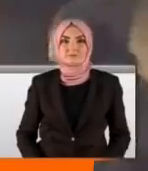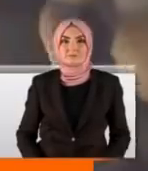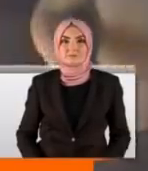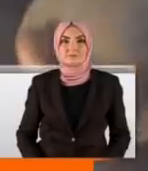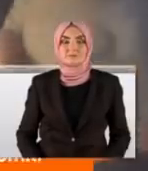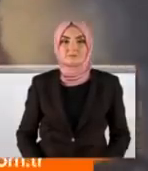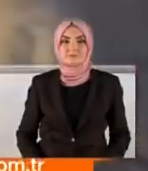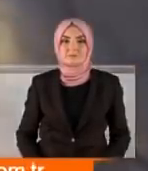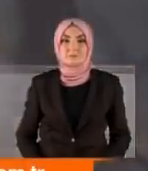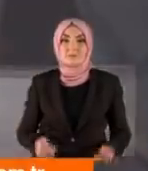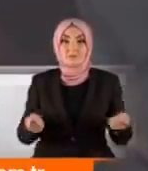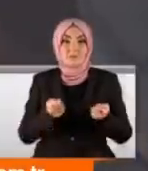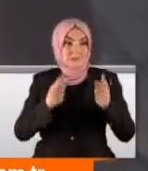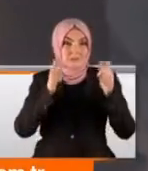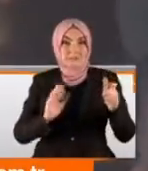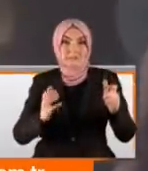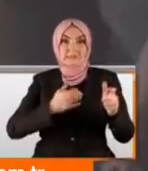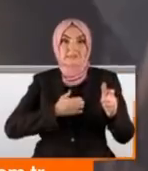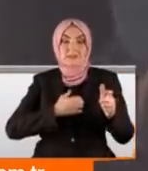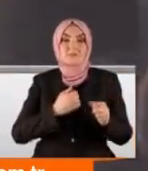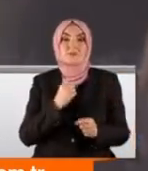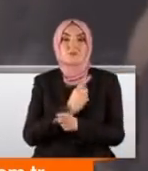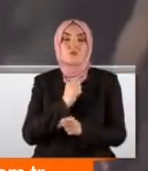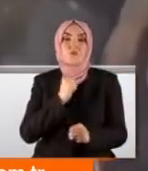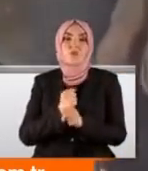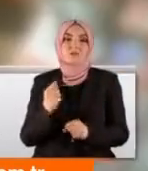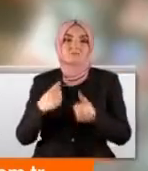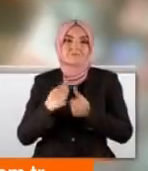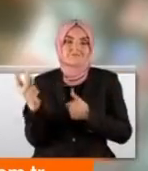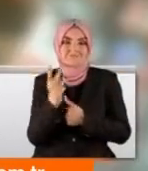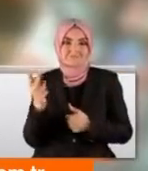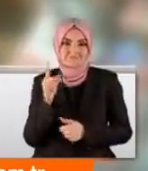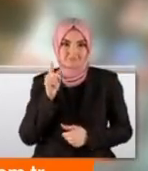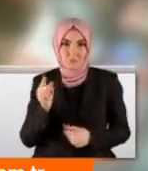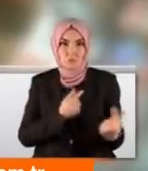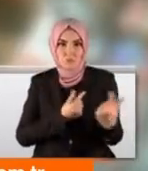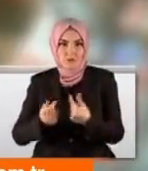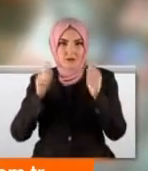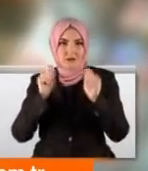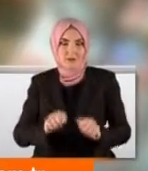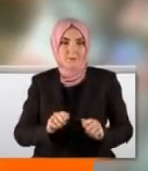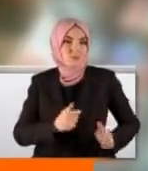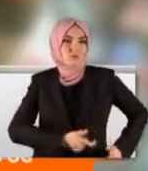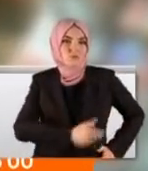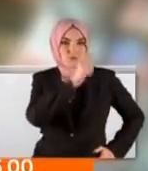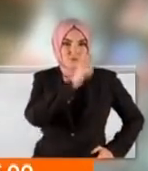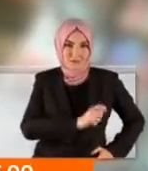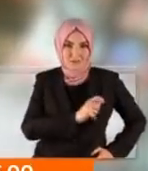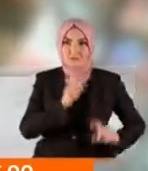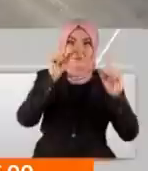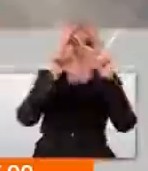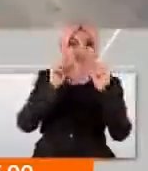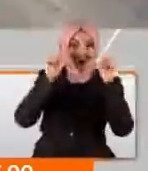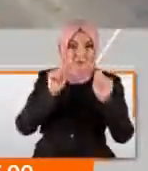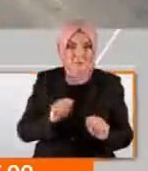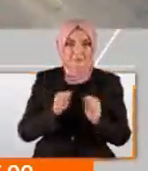bu olaydan dedim. İşletmenin sahibi Gülay çiftine uyarıda bulunan bekçilerden biri büfenin fotoğrafını çekince gerginliğin fitili de ateşlenmiş